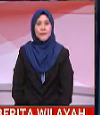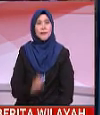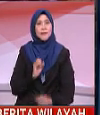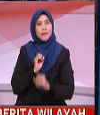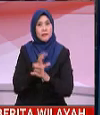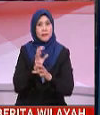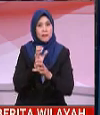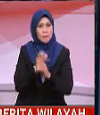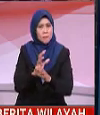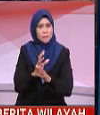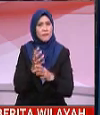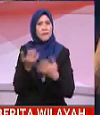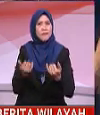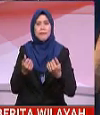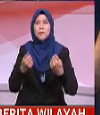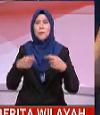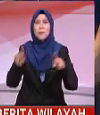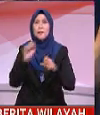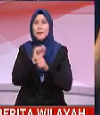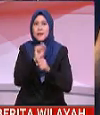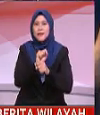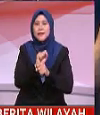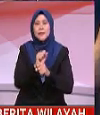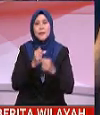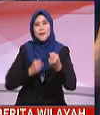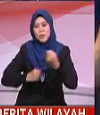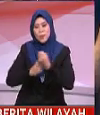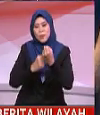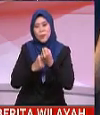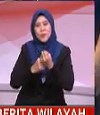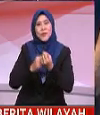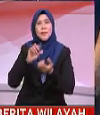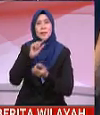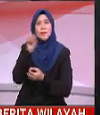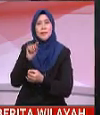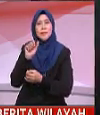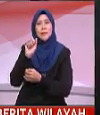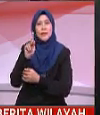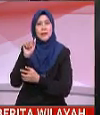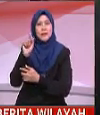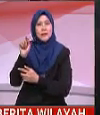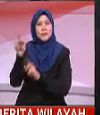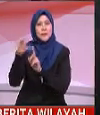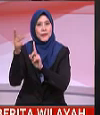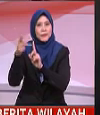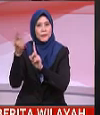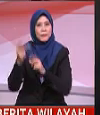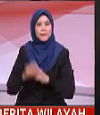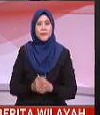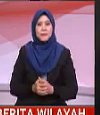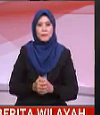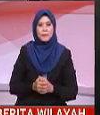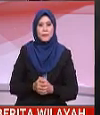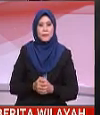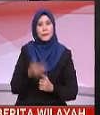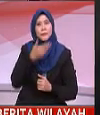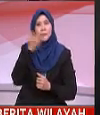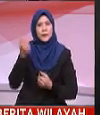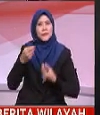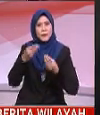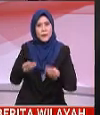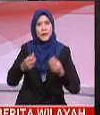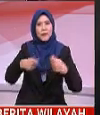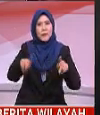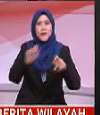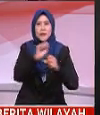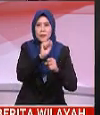Inisiatif berkenaan turut mendapat perhatian serta sokongan Zakat Pulau Pinang. Lebih baik okay, kita bagi satu pekerjaan yang mana